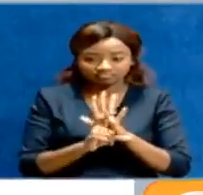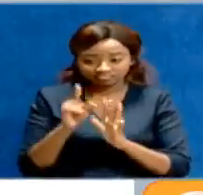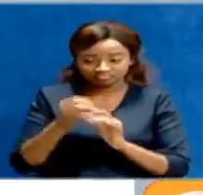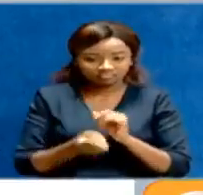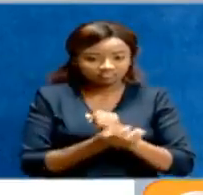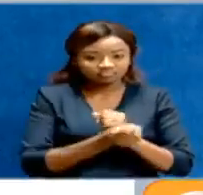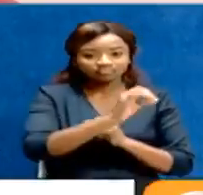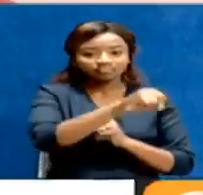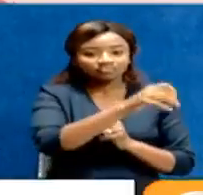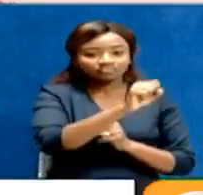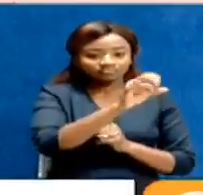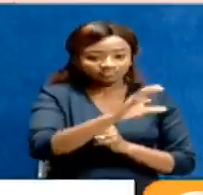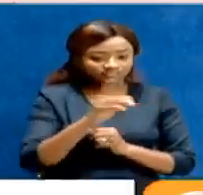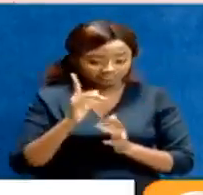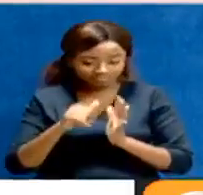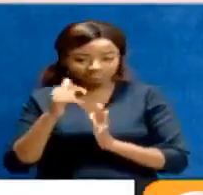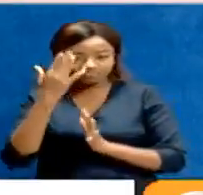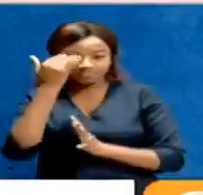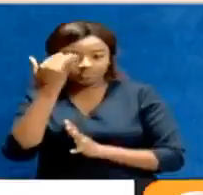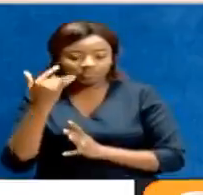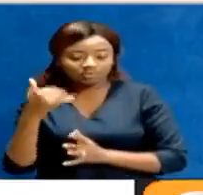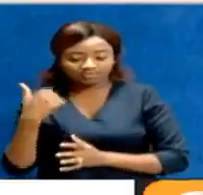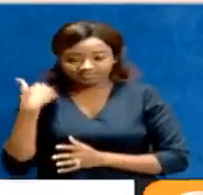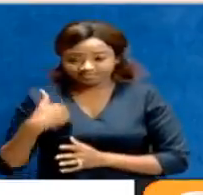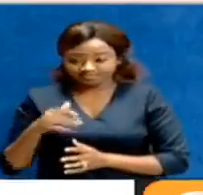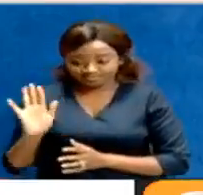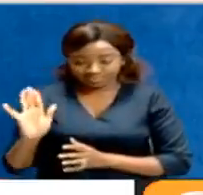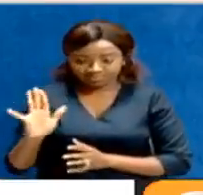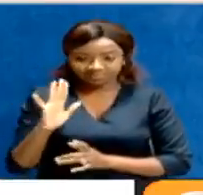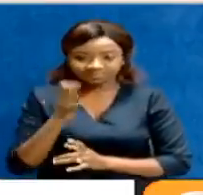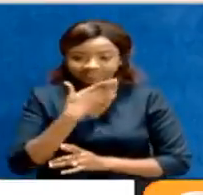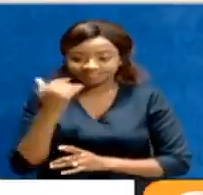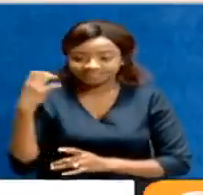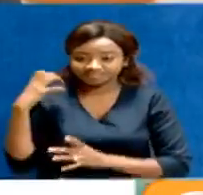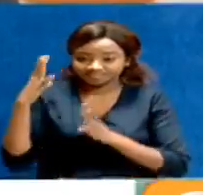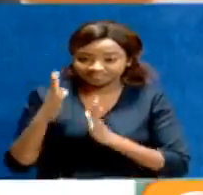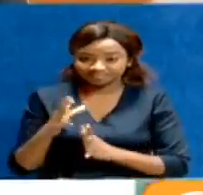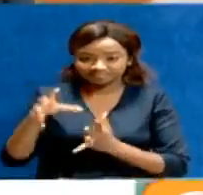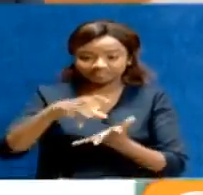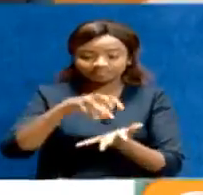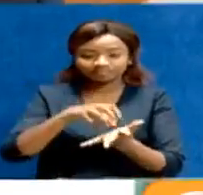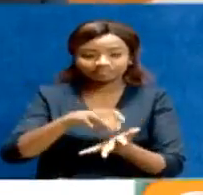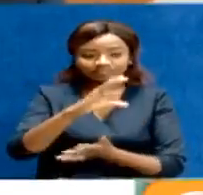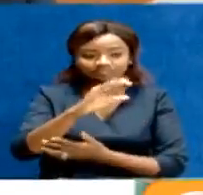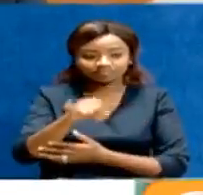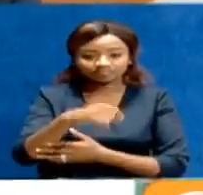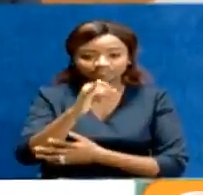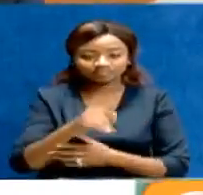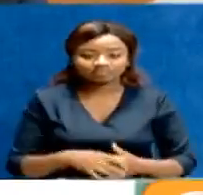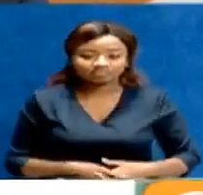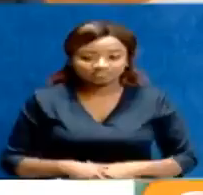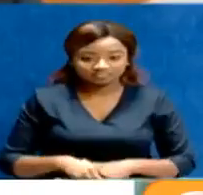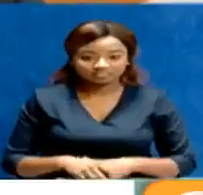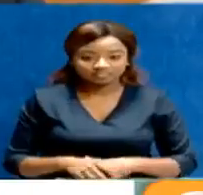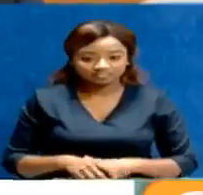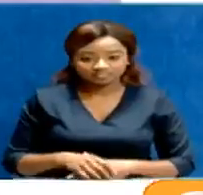Tume ya huduma za mahakama ni kwa nini alikuwa bora zaidi kuchukua nafasi iliyoachwa wazi na David Maraga aliyestaafu mapema mwaka